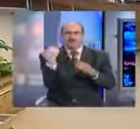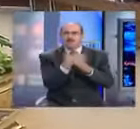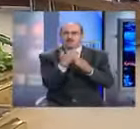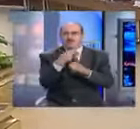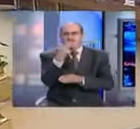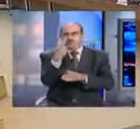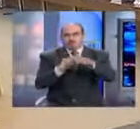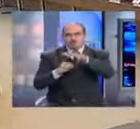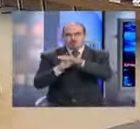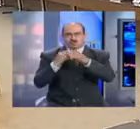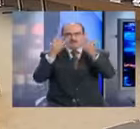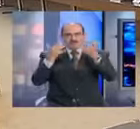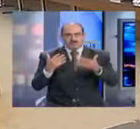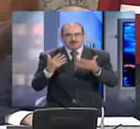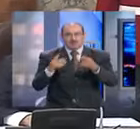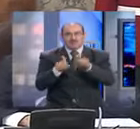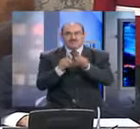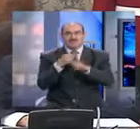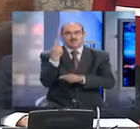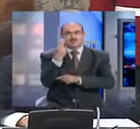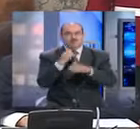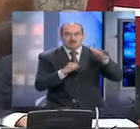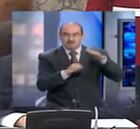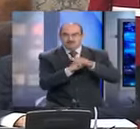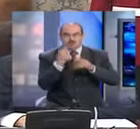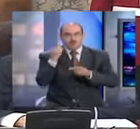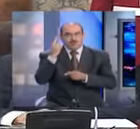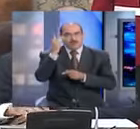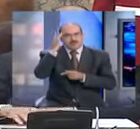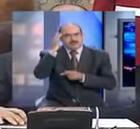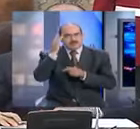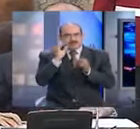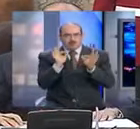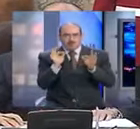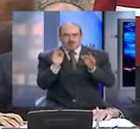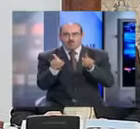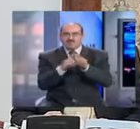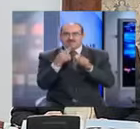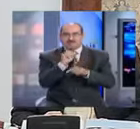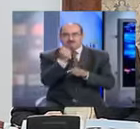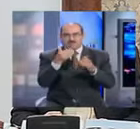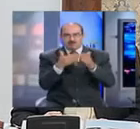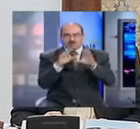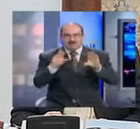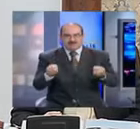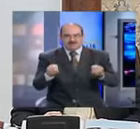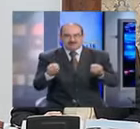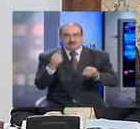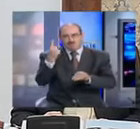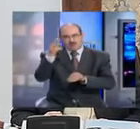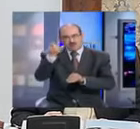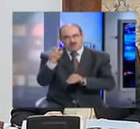وطنية عليا للرياضيات ومدرسة وطنية عليا للذكاء الاصطناعي بسعة 1000 مقعد بيداغوجي لكل